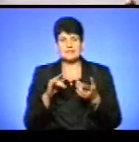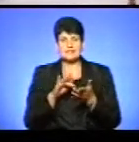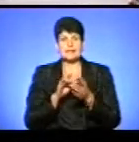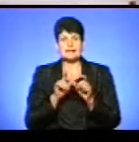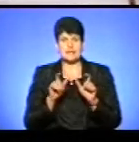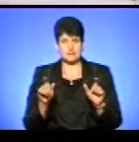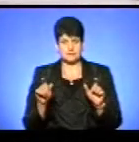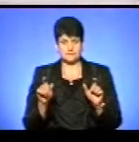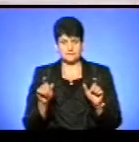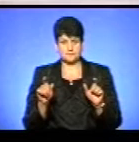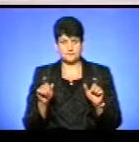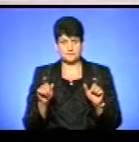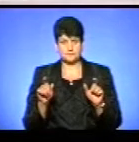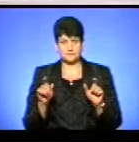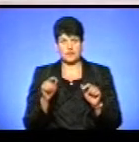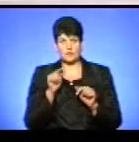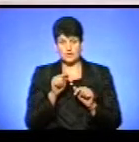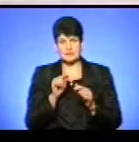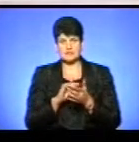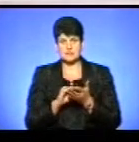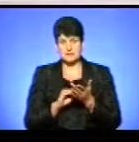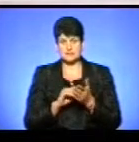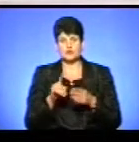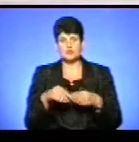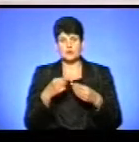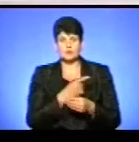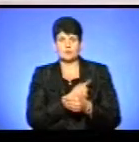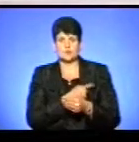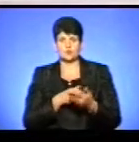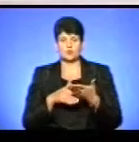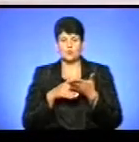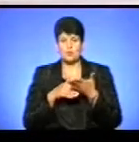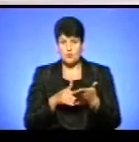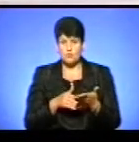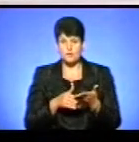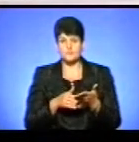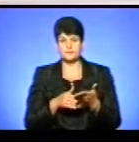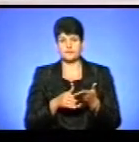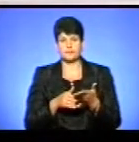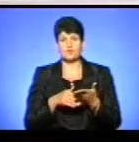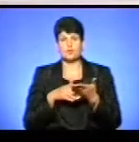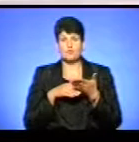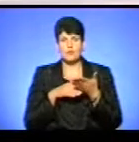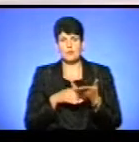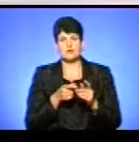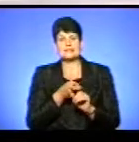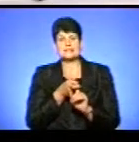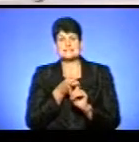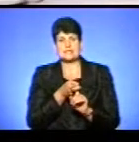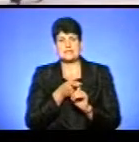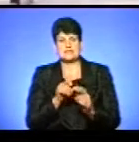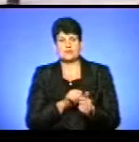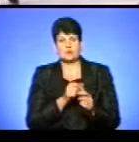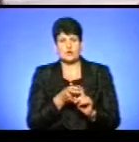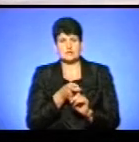центр. Вони задекларували, що надають медичну допомогу і виводять з залежності